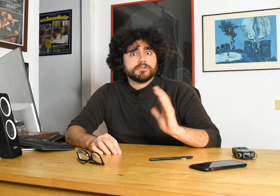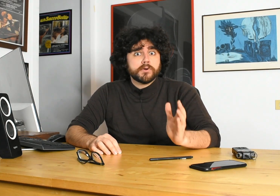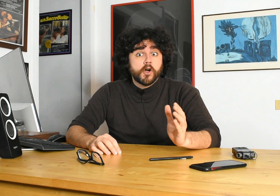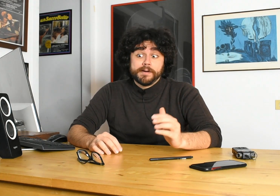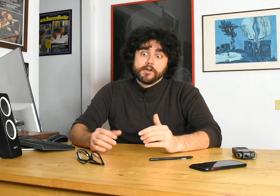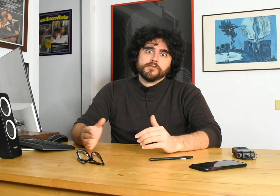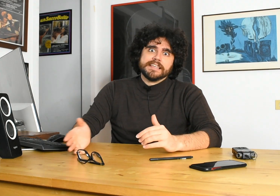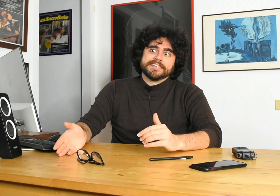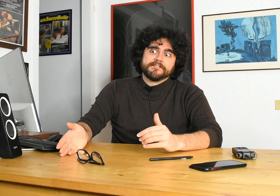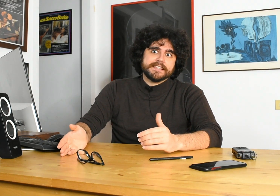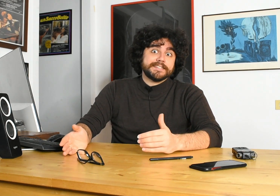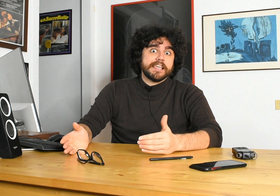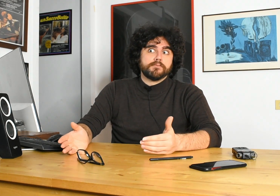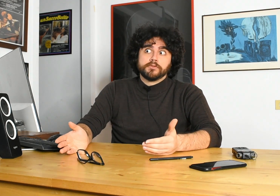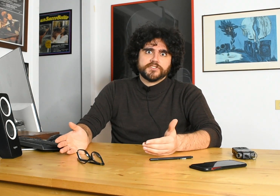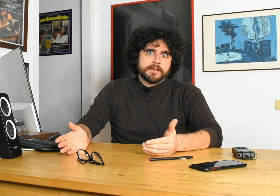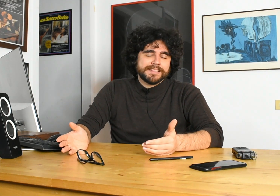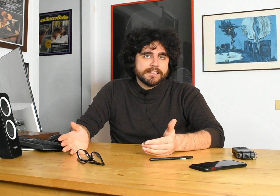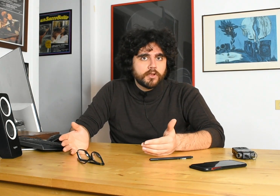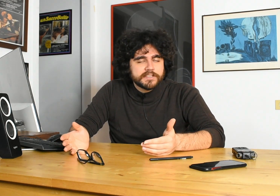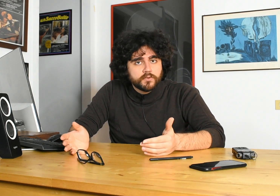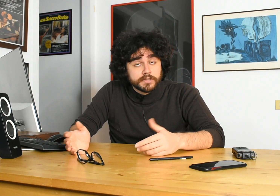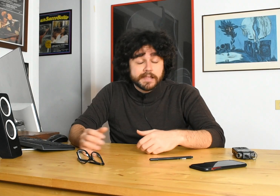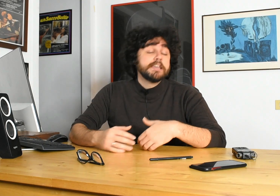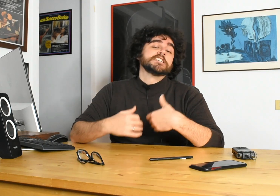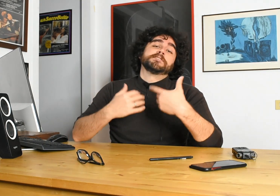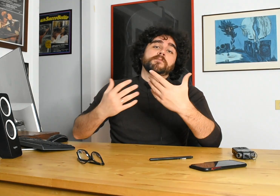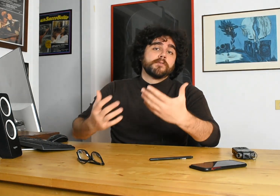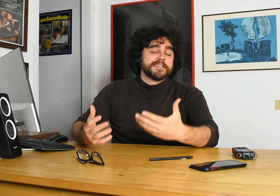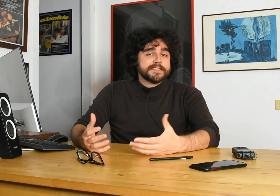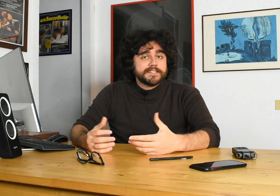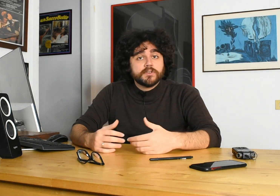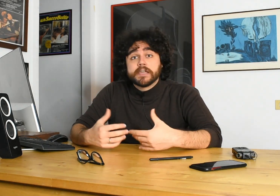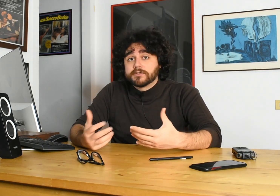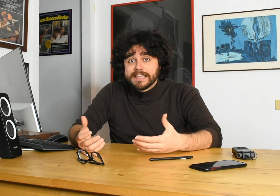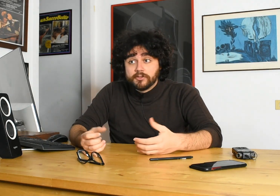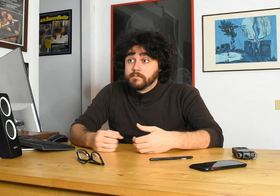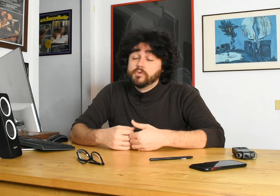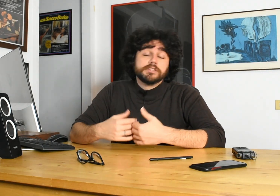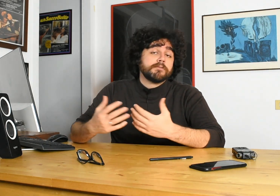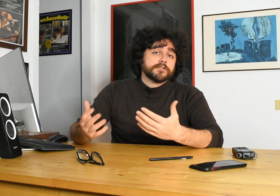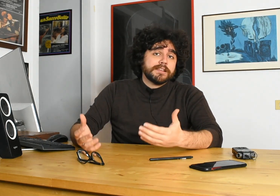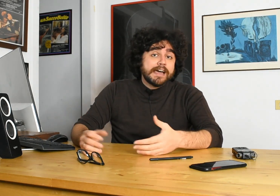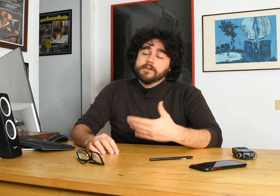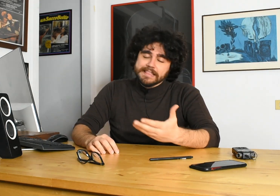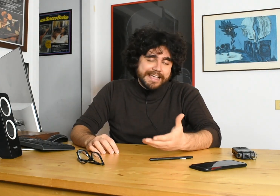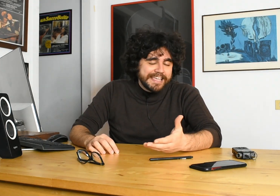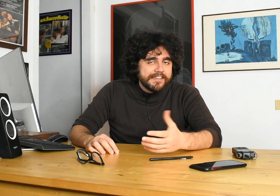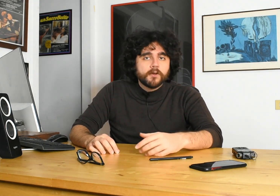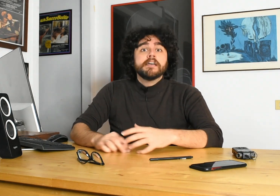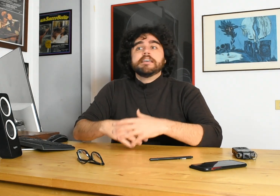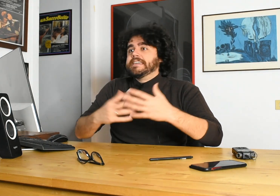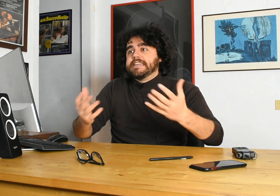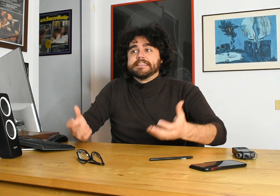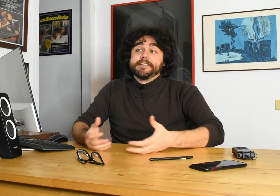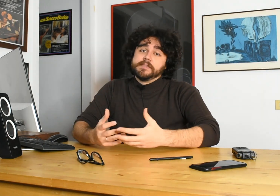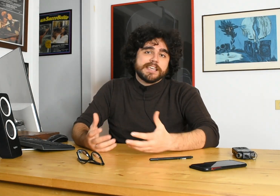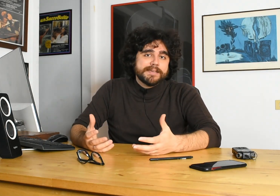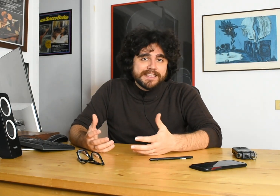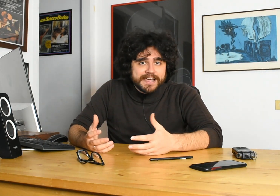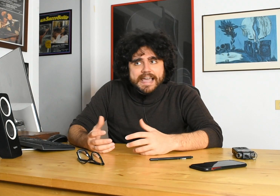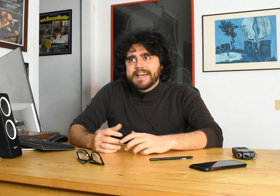più alte in tutta Europa, con dei servizi che appunto ci sarebbe tanto da discutere. Spesso abbiamo la sensazione che lo Stato butti questo denaro, ed è anche vero,